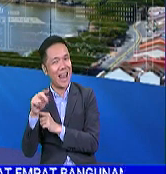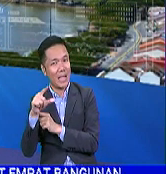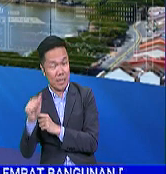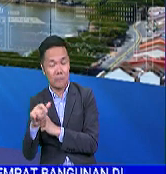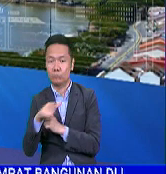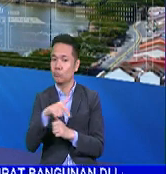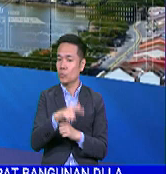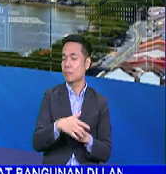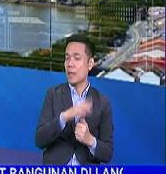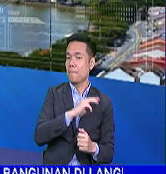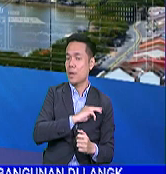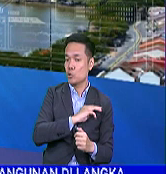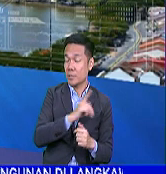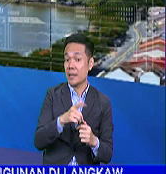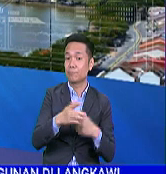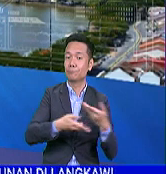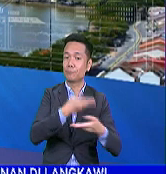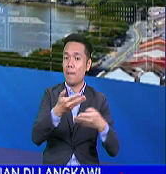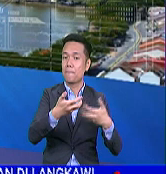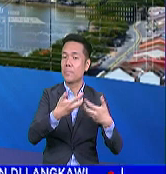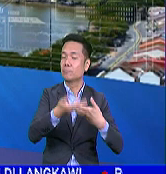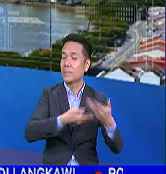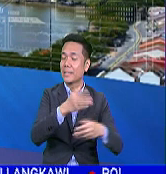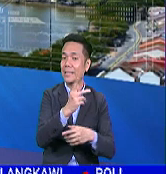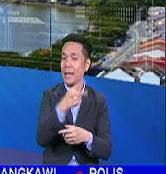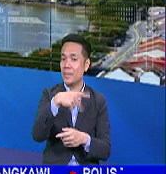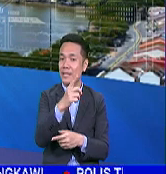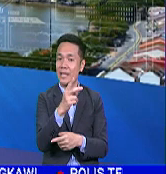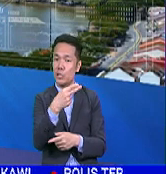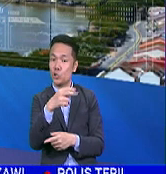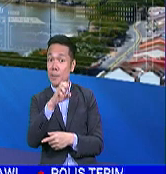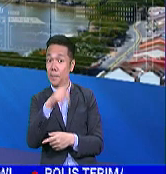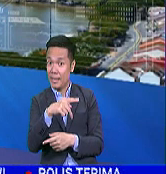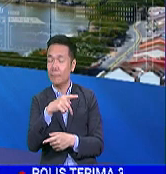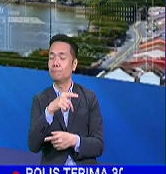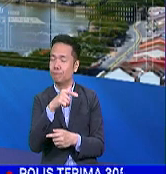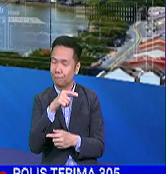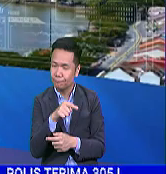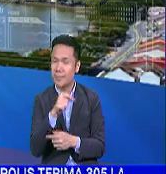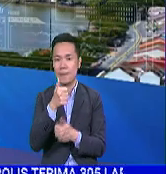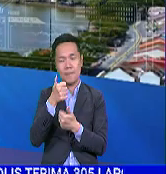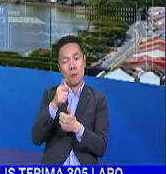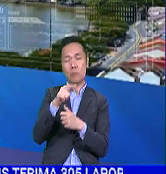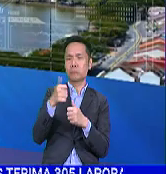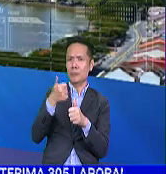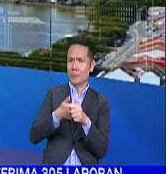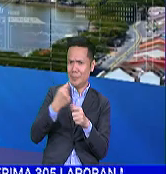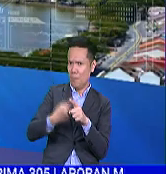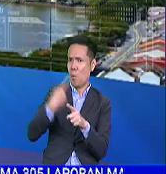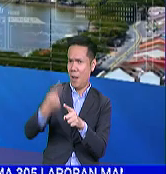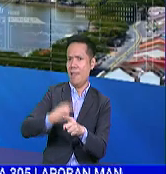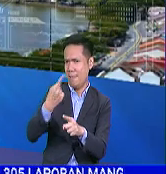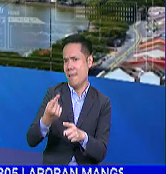pihak Kementerian Perdagangan Dalam Negeri dan Hal Ehwal Pengguna KPDN HEP itu wajar dilaksanakan secara